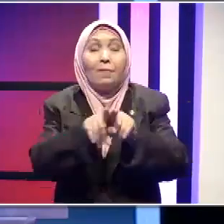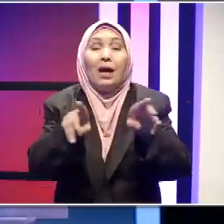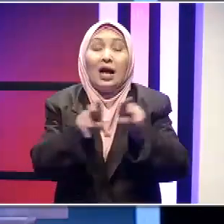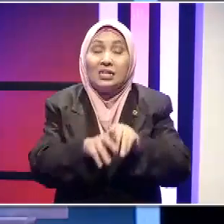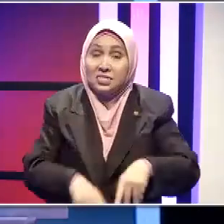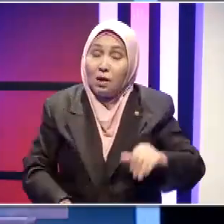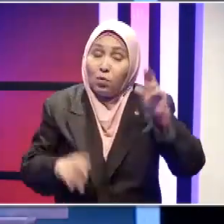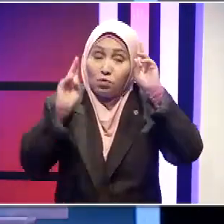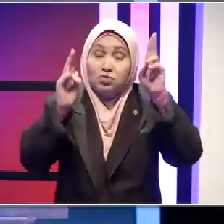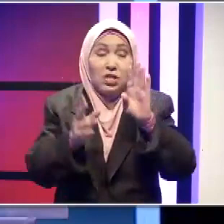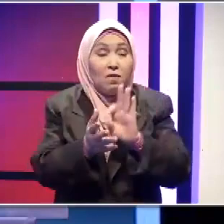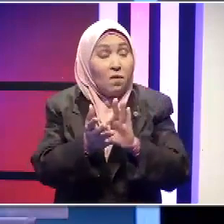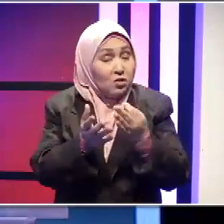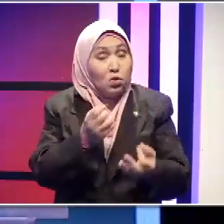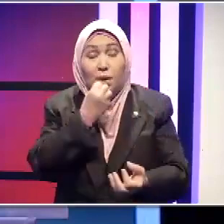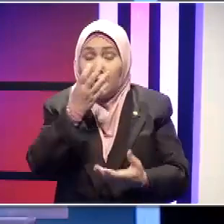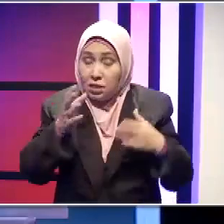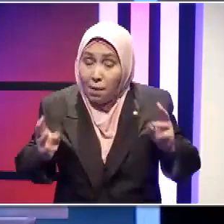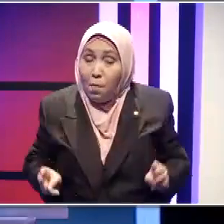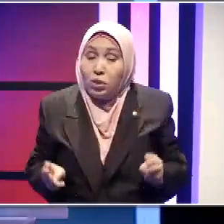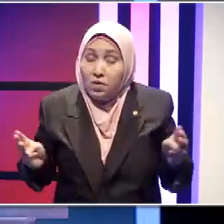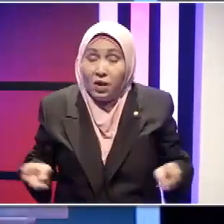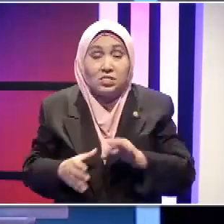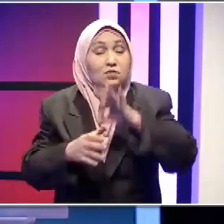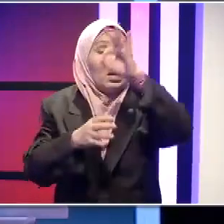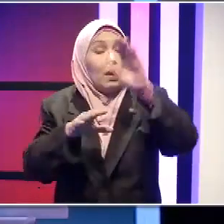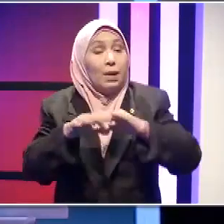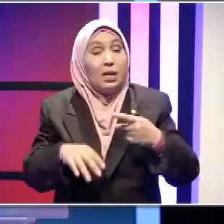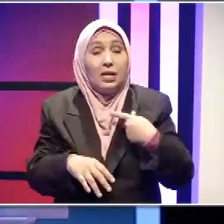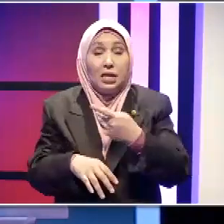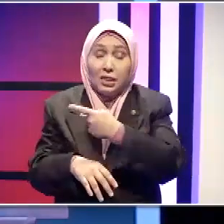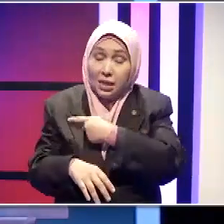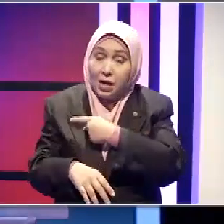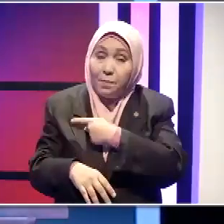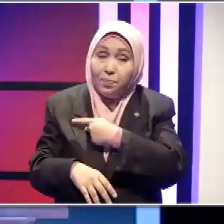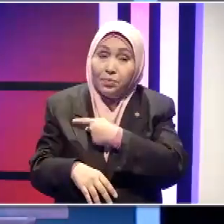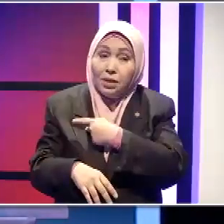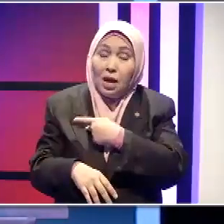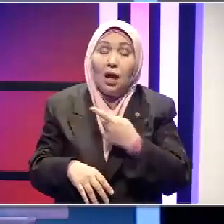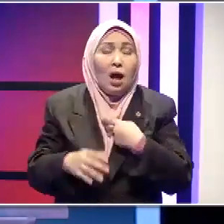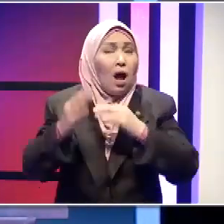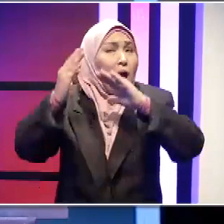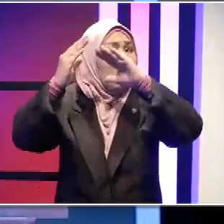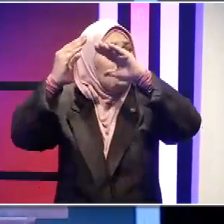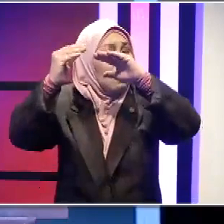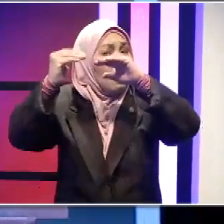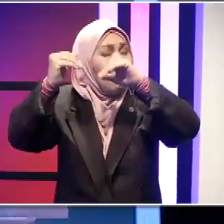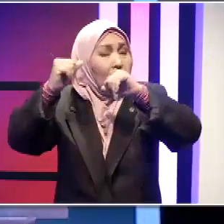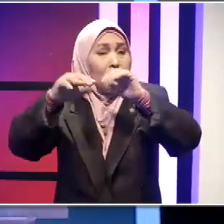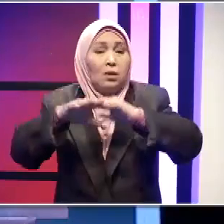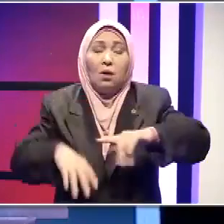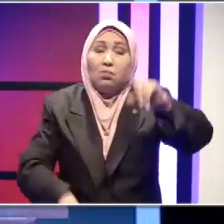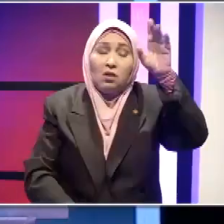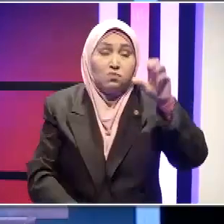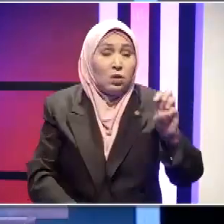menarik halaman pada hari ini memberi motivasi semangat kepada kita Afrojack apa Ayo kita tepung harapan-harapan kepada Allah